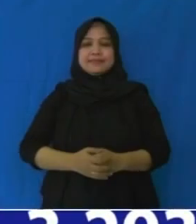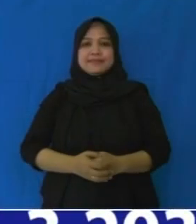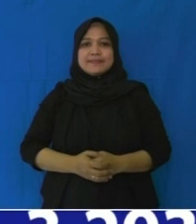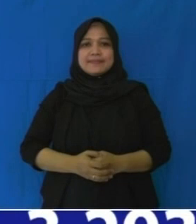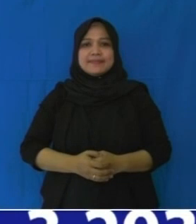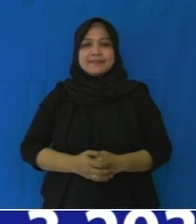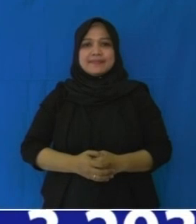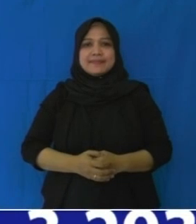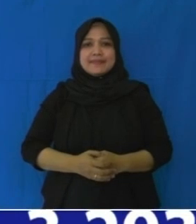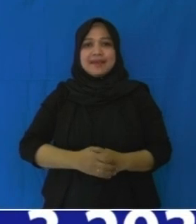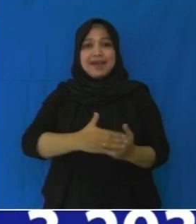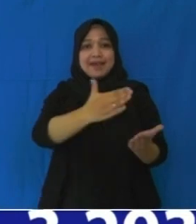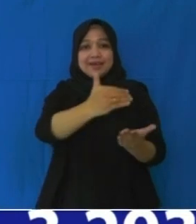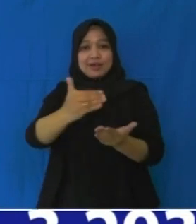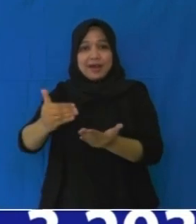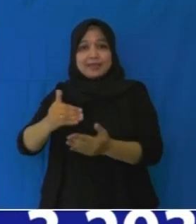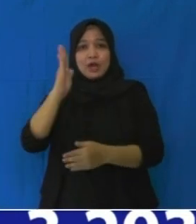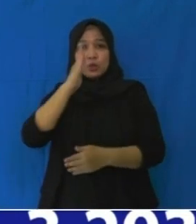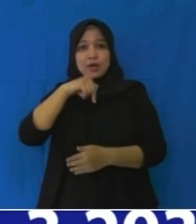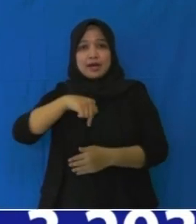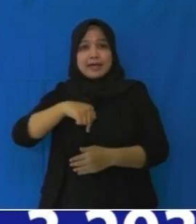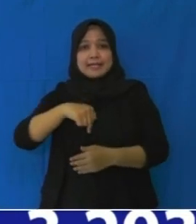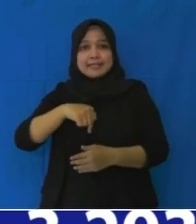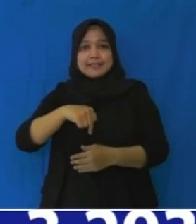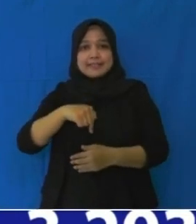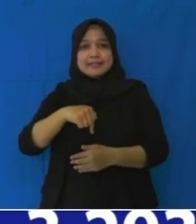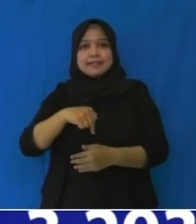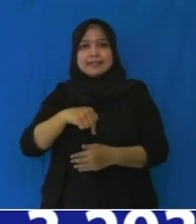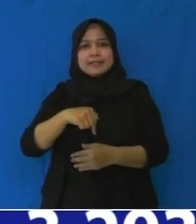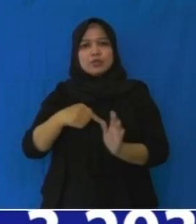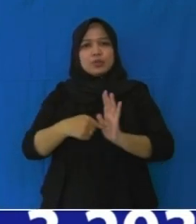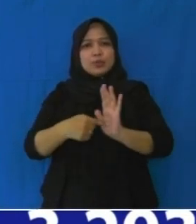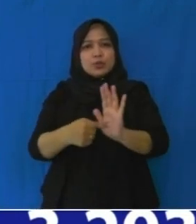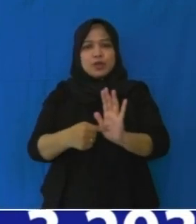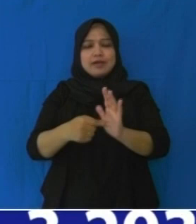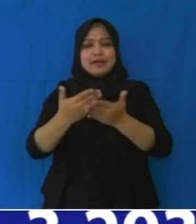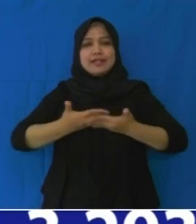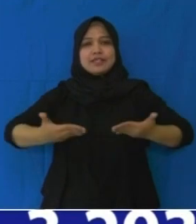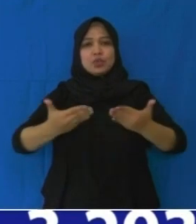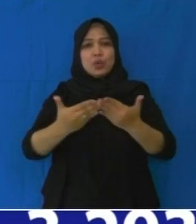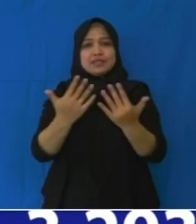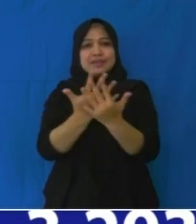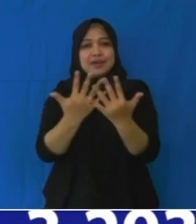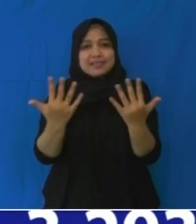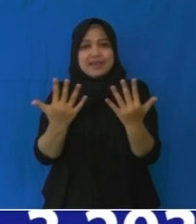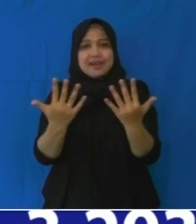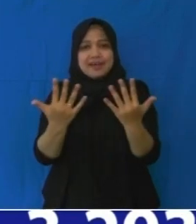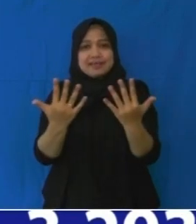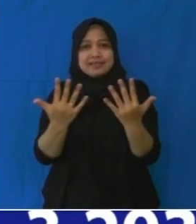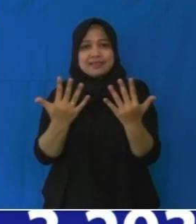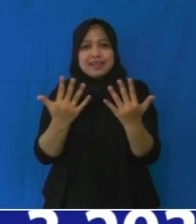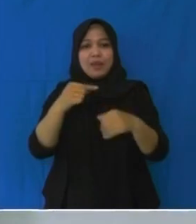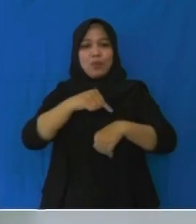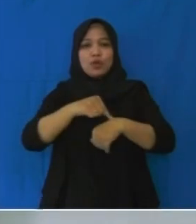data yang kita himpun hari ini itu adalah molekul yang lebih menggambarkan kondisi masyarakat kita di seminggu yang